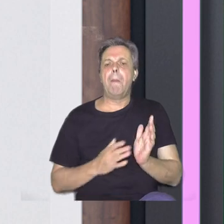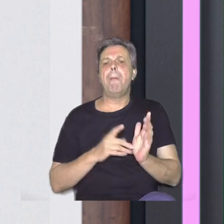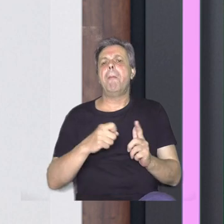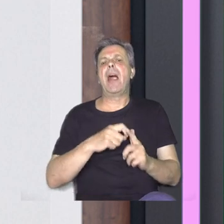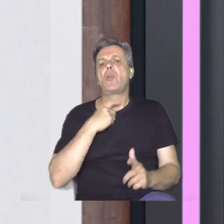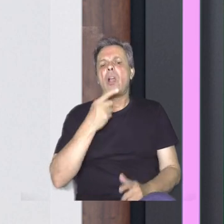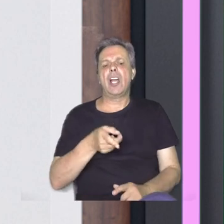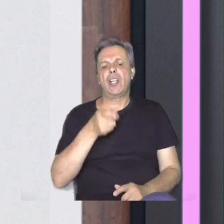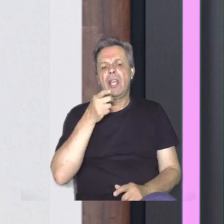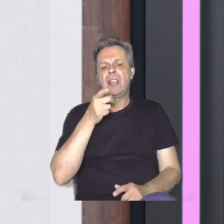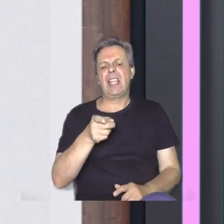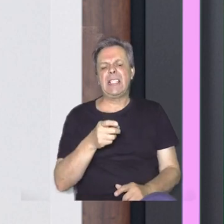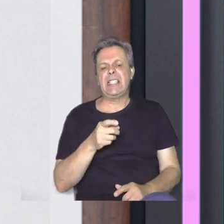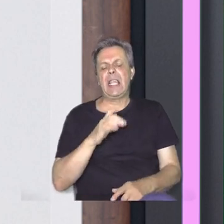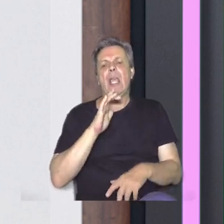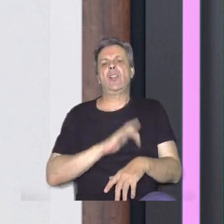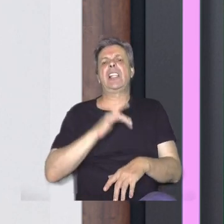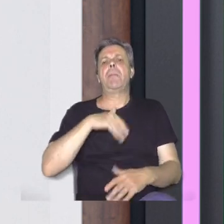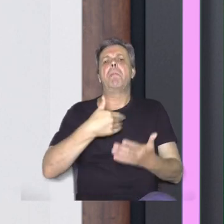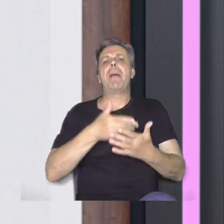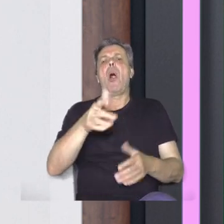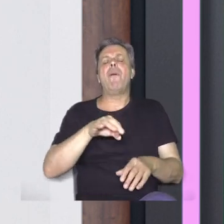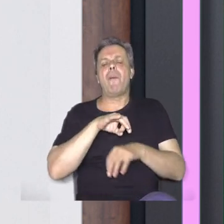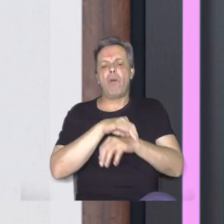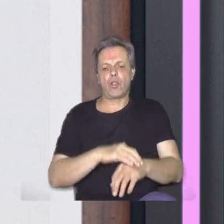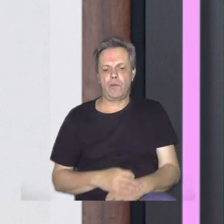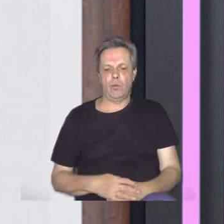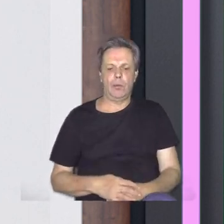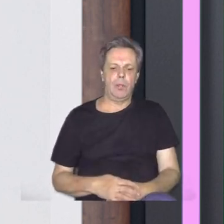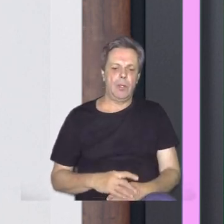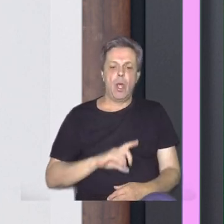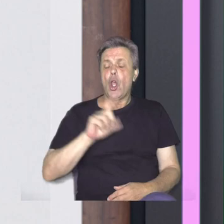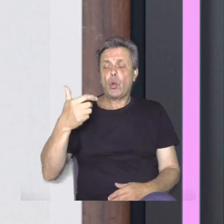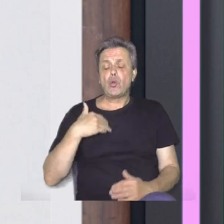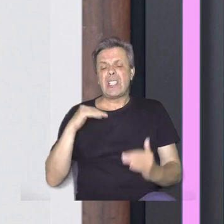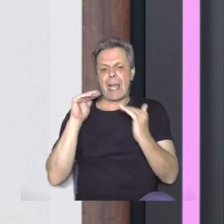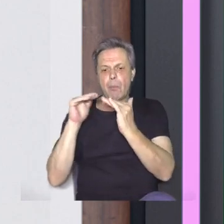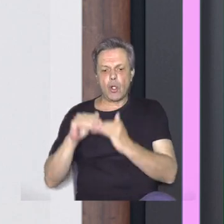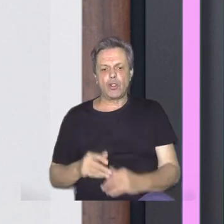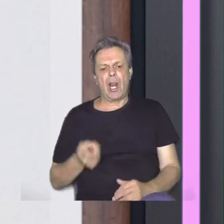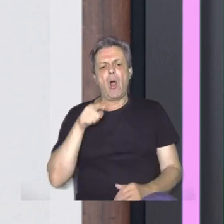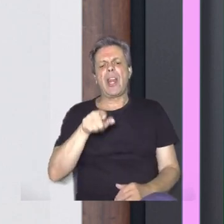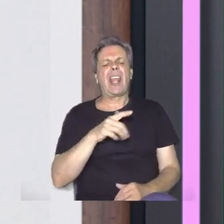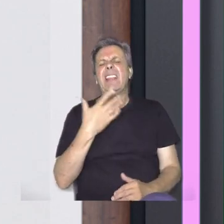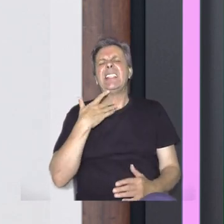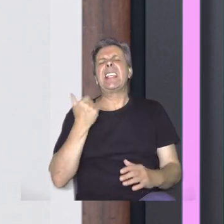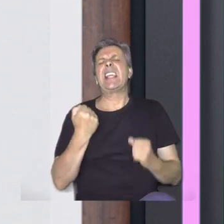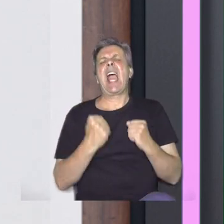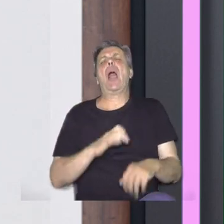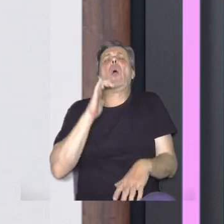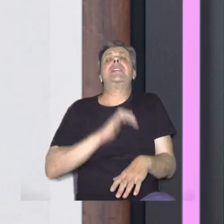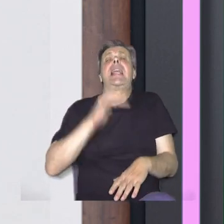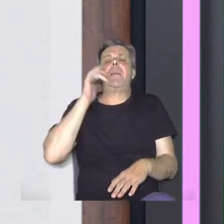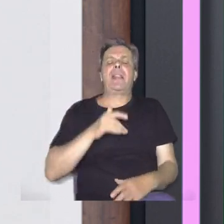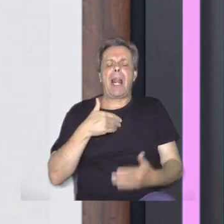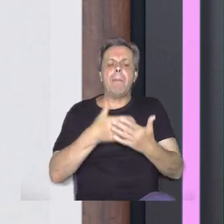Marko kaže, ti si sentimentalan prema ovom vodstvu. Drugi se svi sa mnom složili. Ali on kaže, ti si